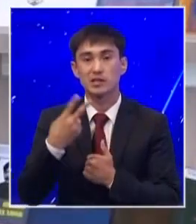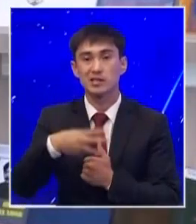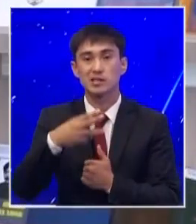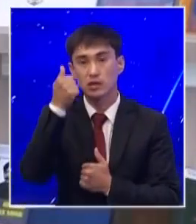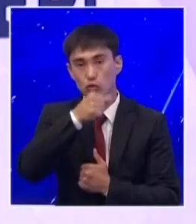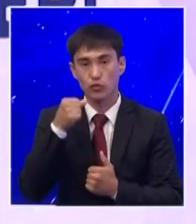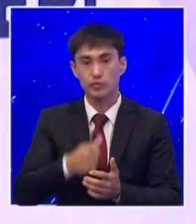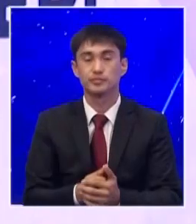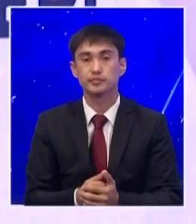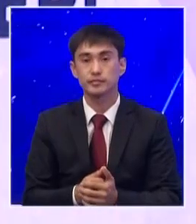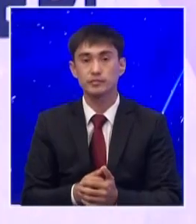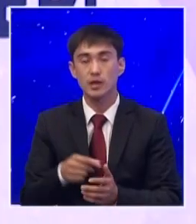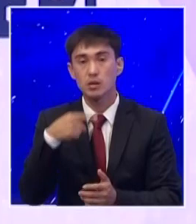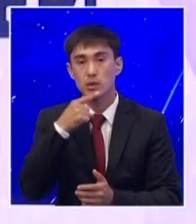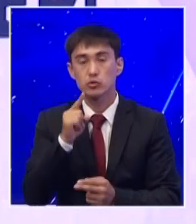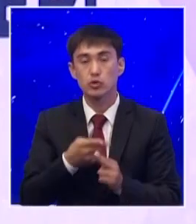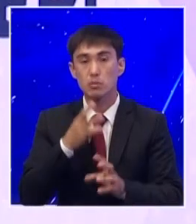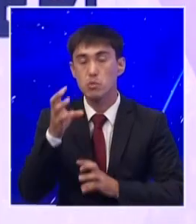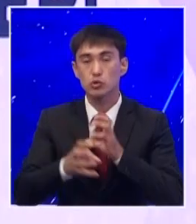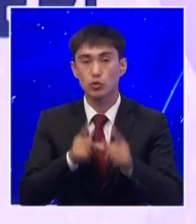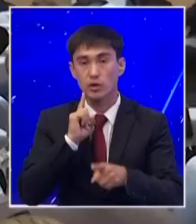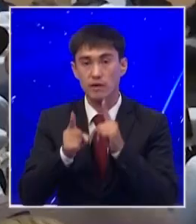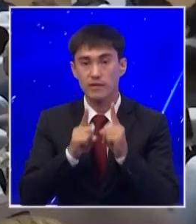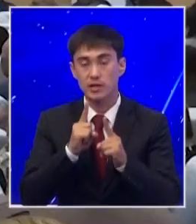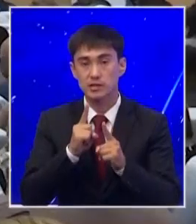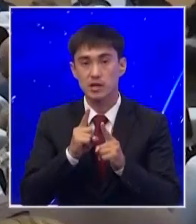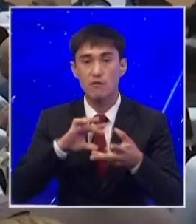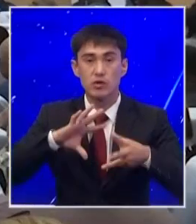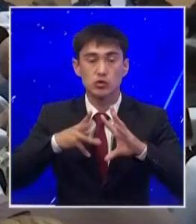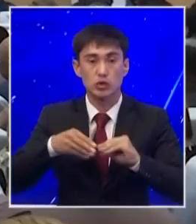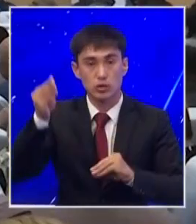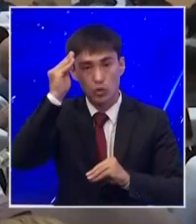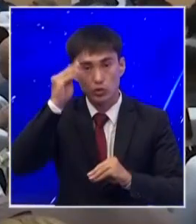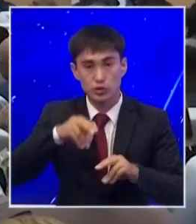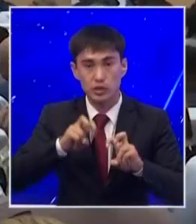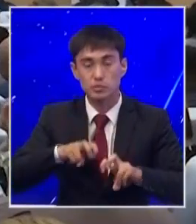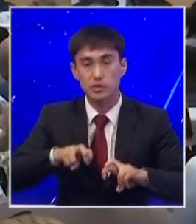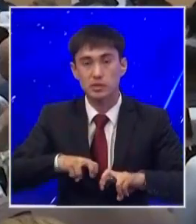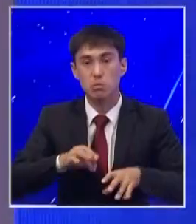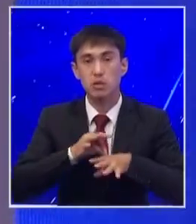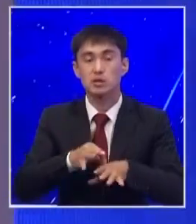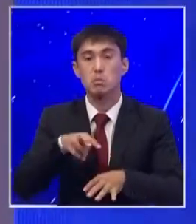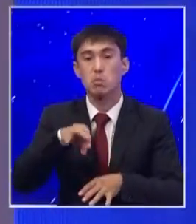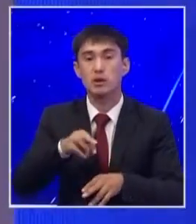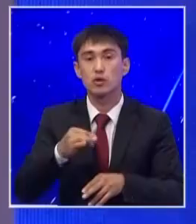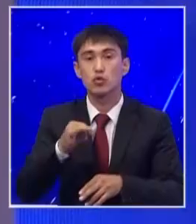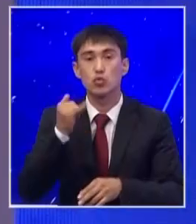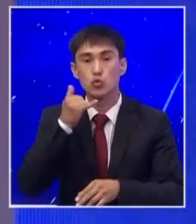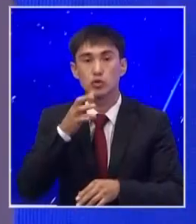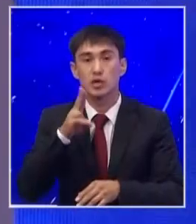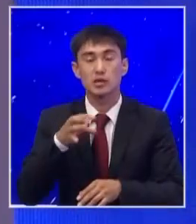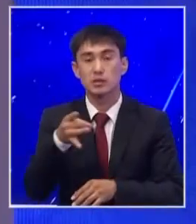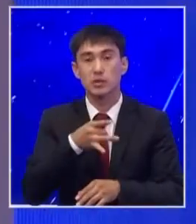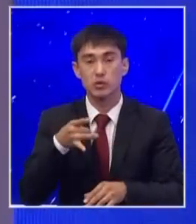30-х годов. Стоит отметить, это международная конференция, результат научной экспедиции, прошедшей в марте в Уйгурском и